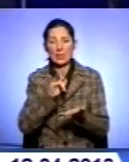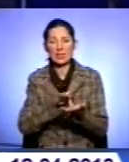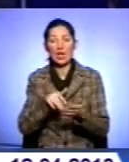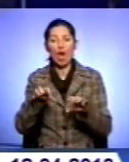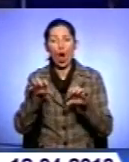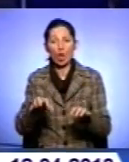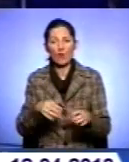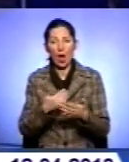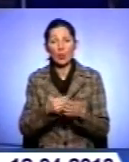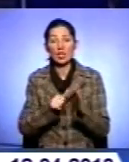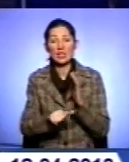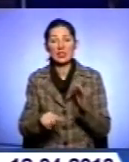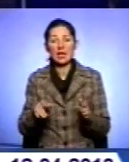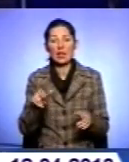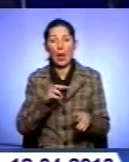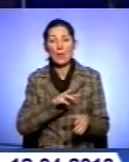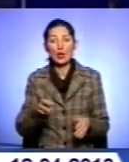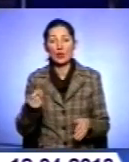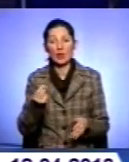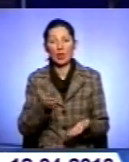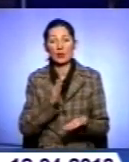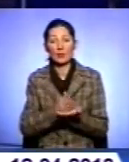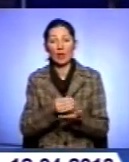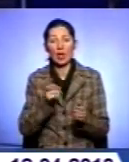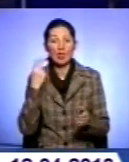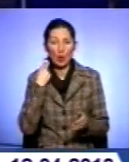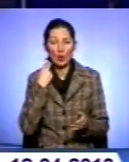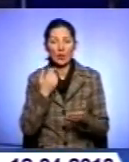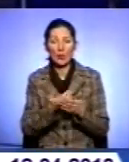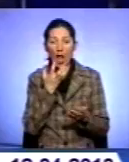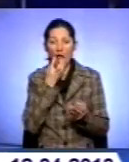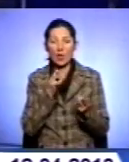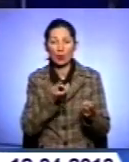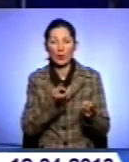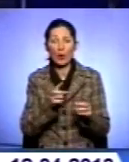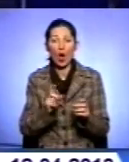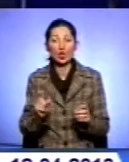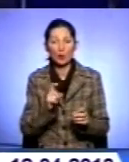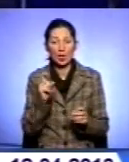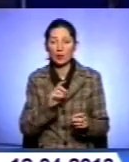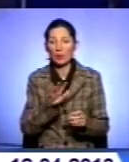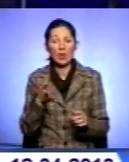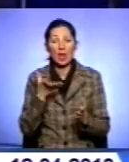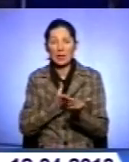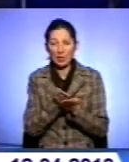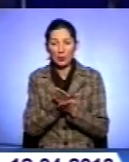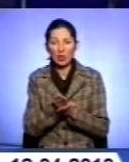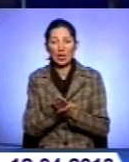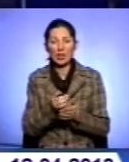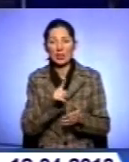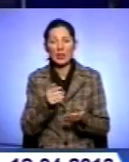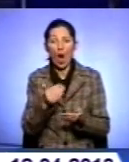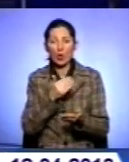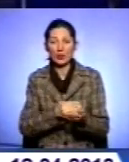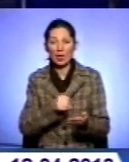Майже 60 мільйонів гривень складає заборгованість перед тепловим господарством. Не розрахувалися з тепловиками здебільшого за останні